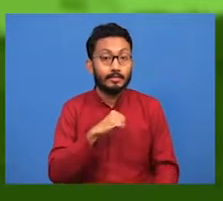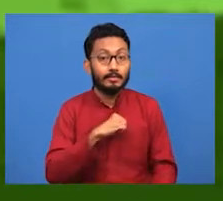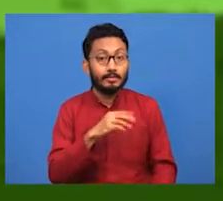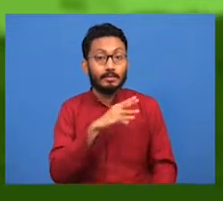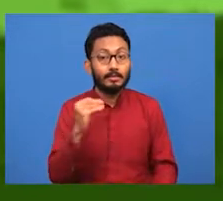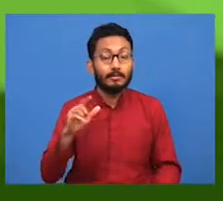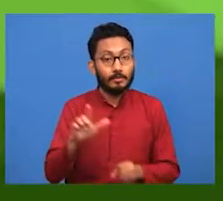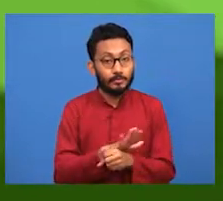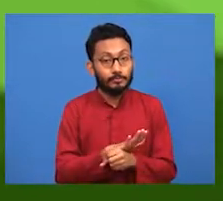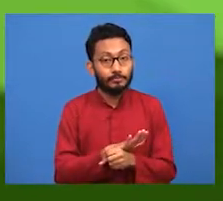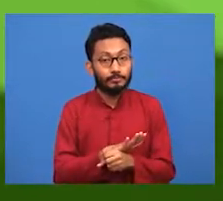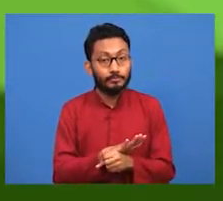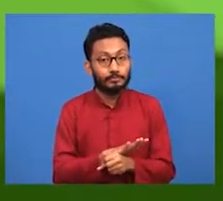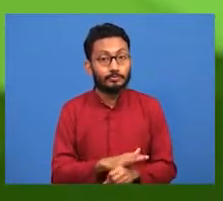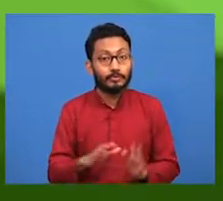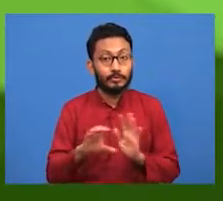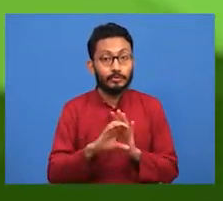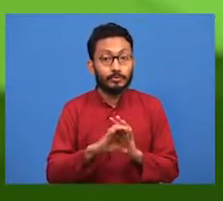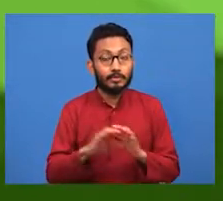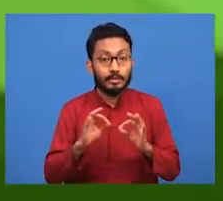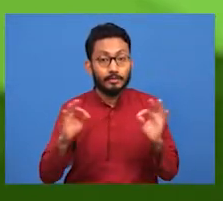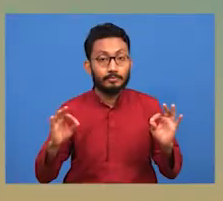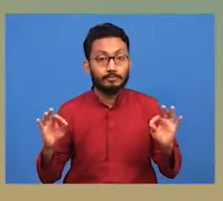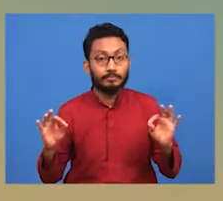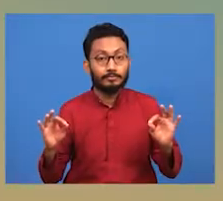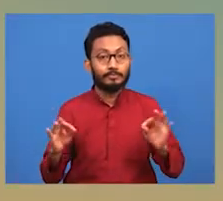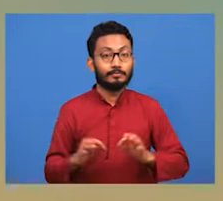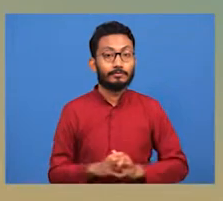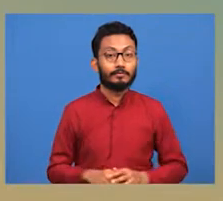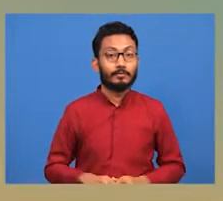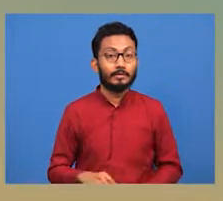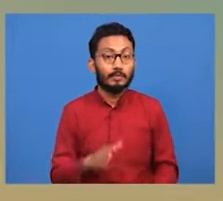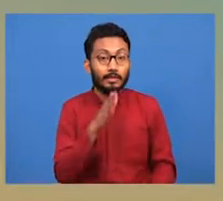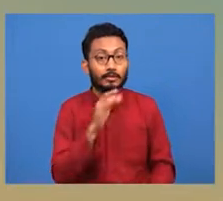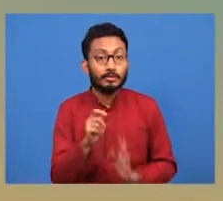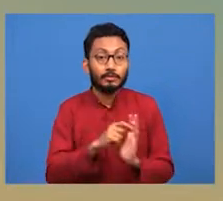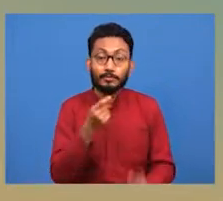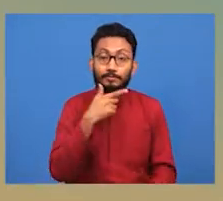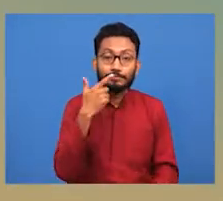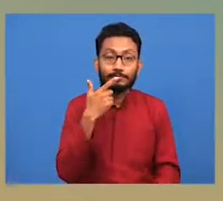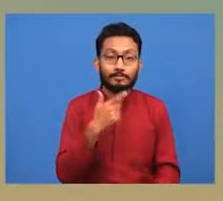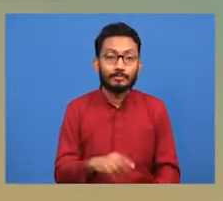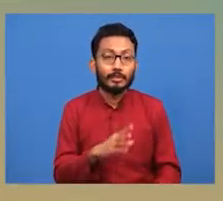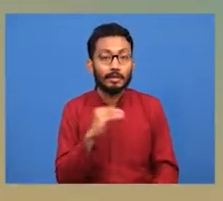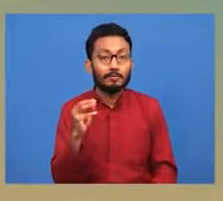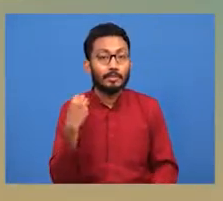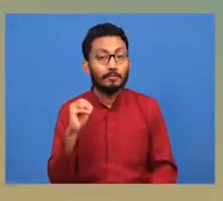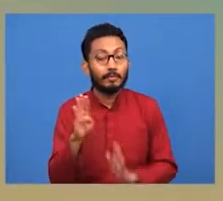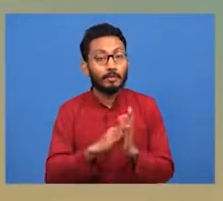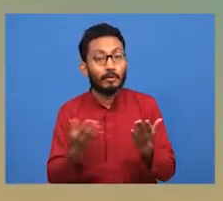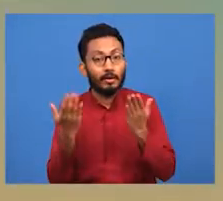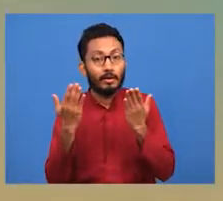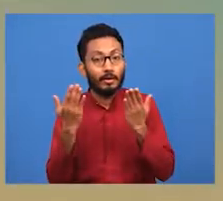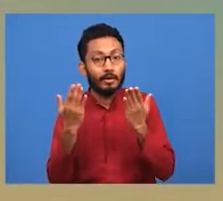sempurna. Contoh ayatnya, emak tersenyum dan mereka